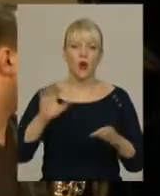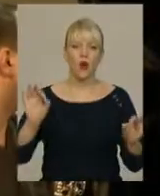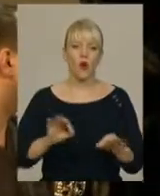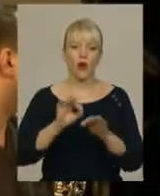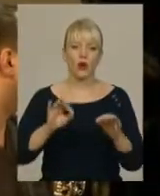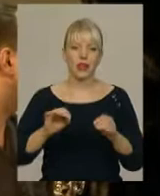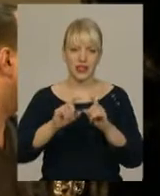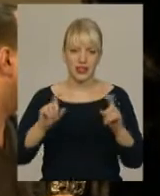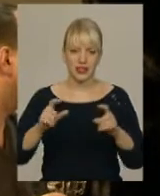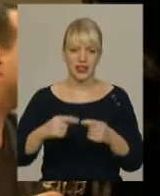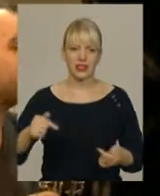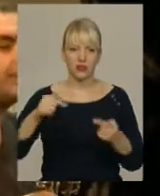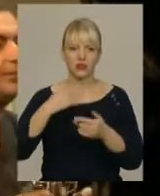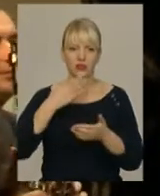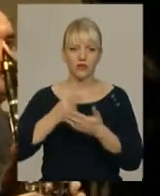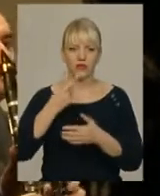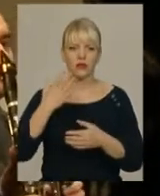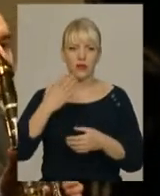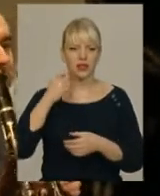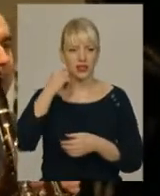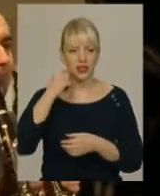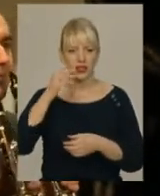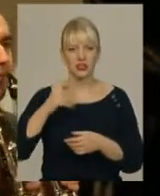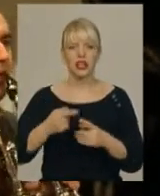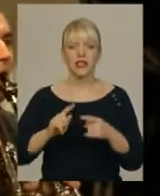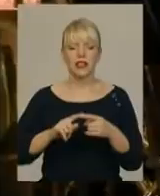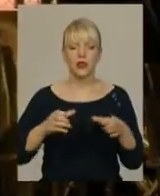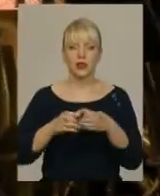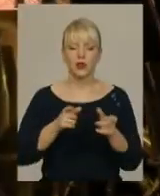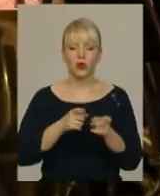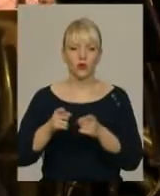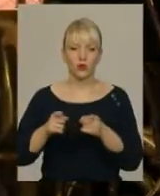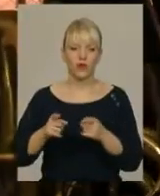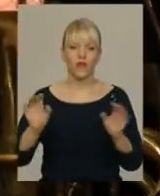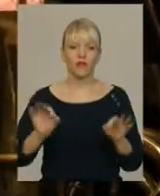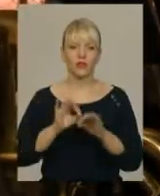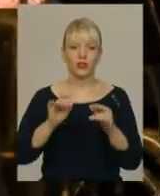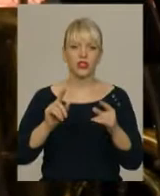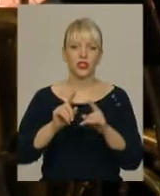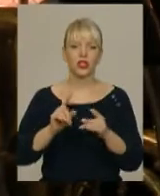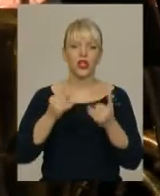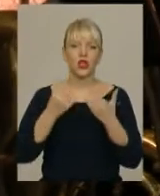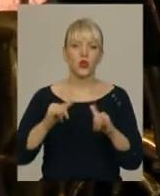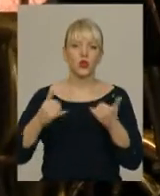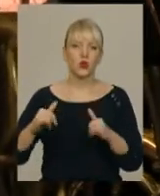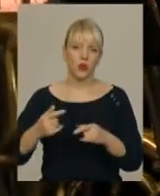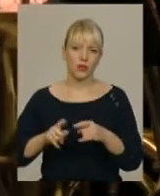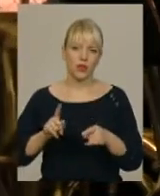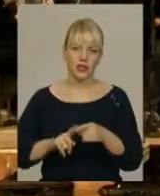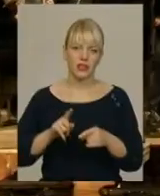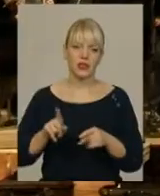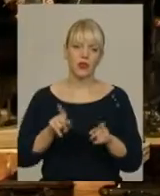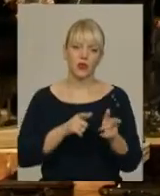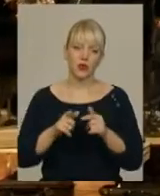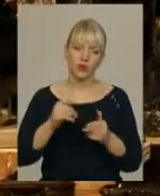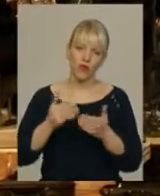З нагоди свого 25-річчя колектив підготував музичні сюрпризи. Артисти пропонують твори, котрі є в репертуарі оркестру, а також